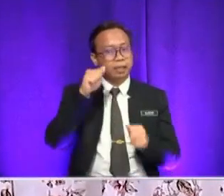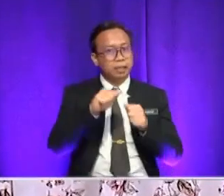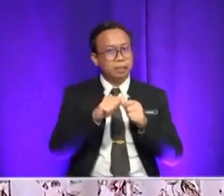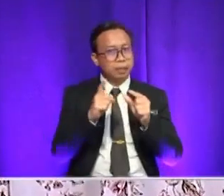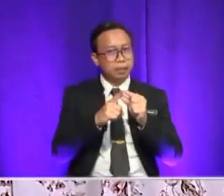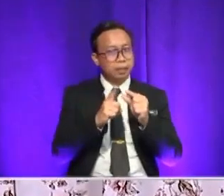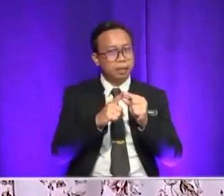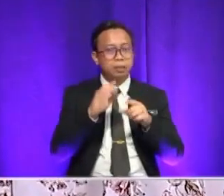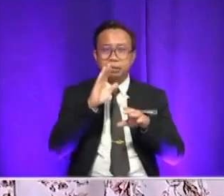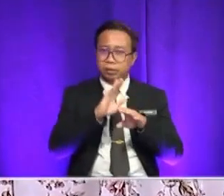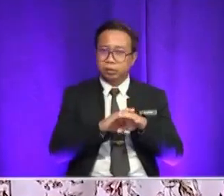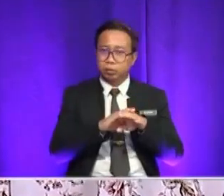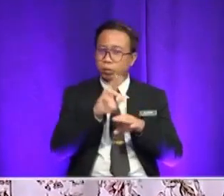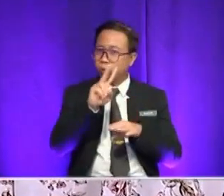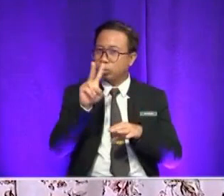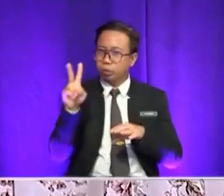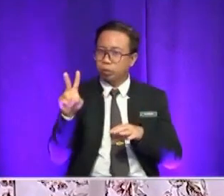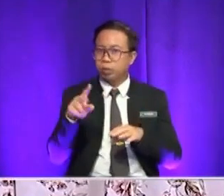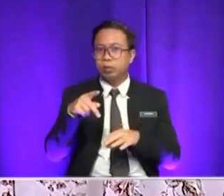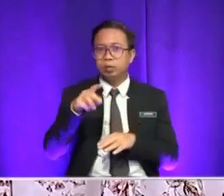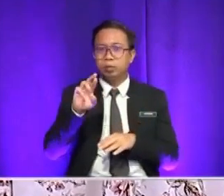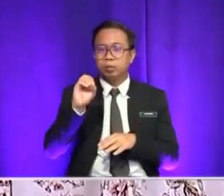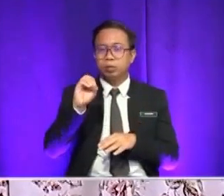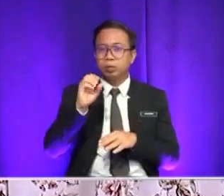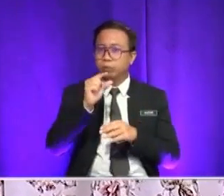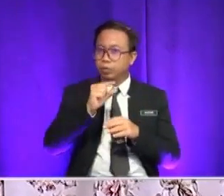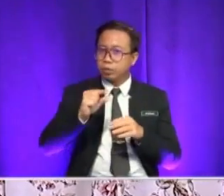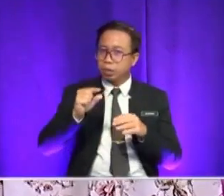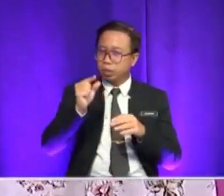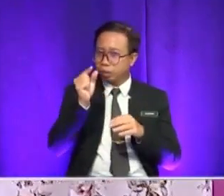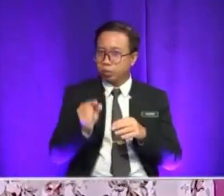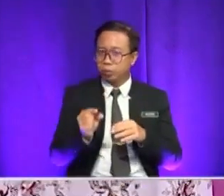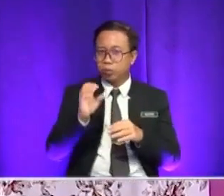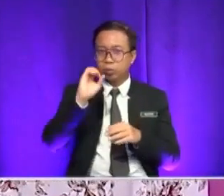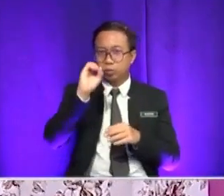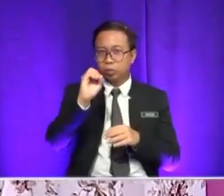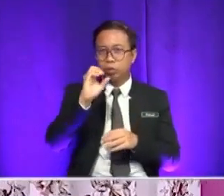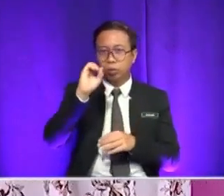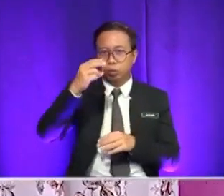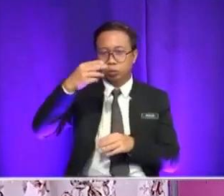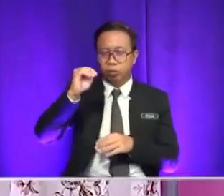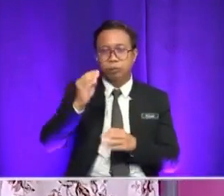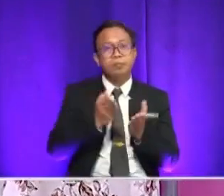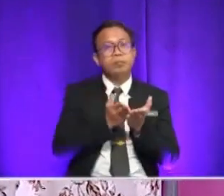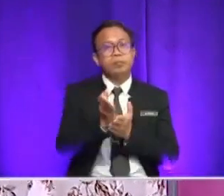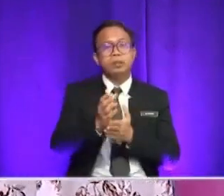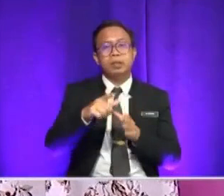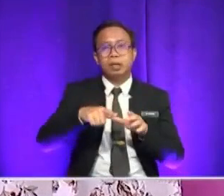perkataan sentuh kedua-dua probe jarum sifar 0 ohm. Okey, seterusnya langkah yang keempat.